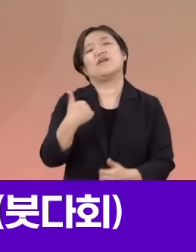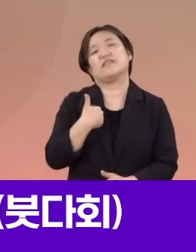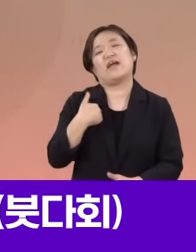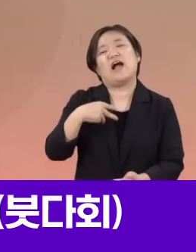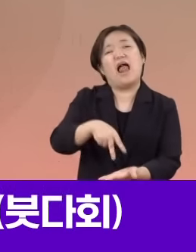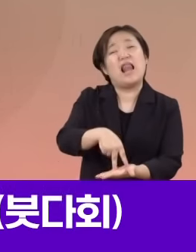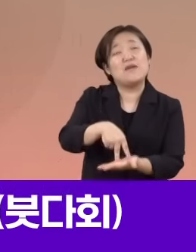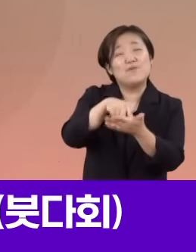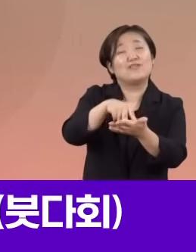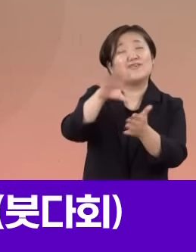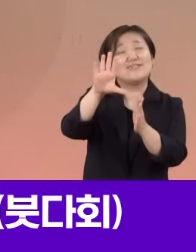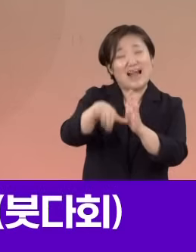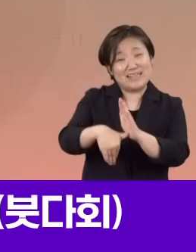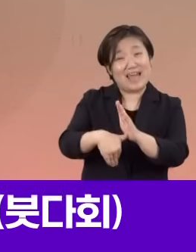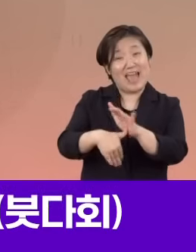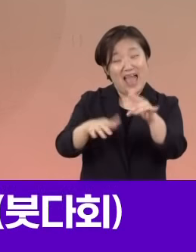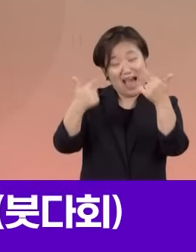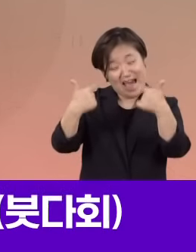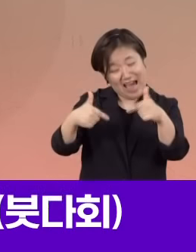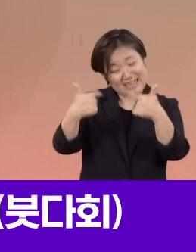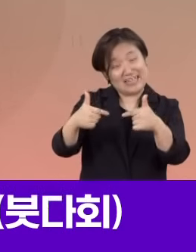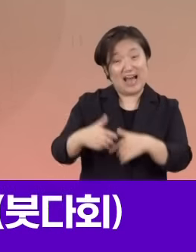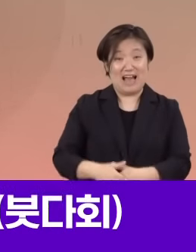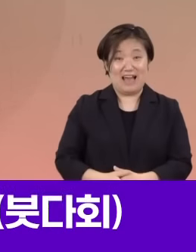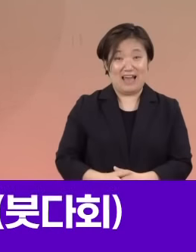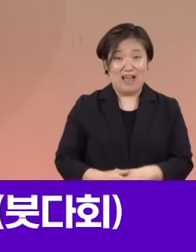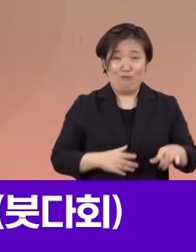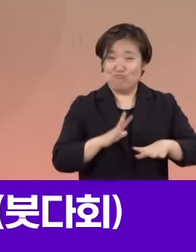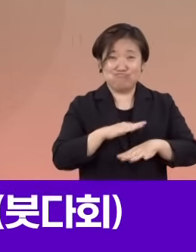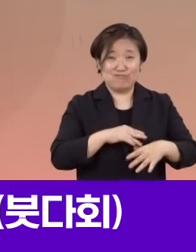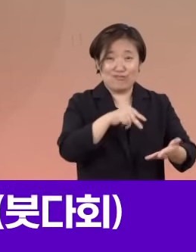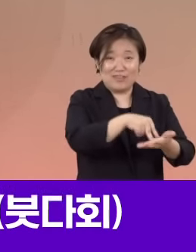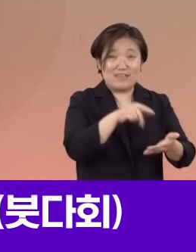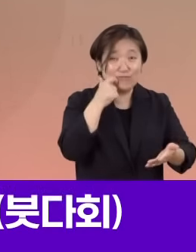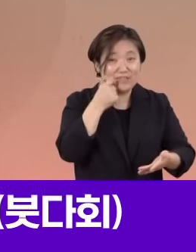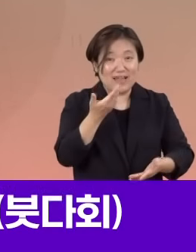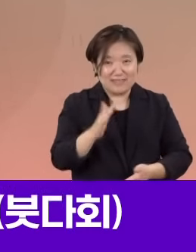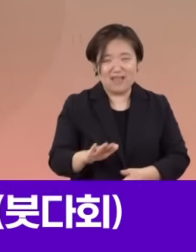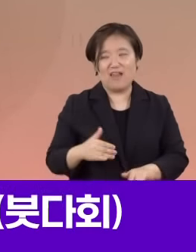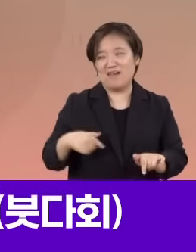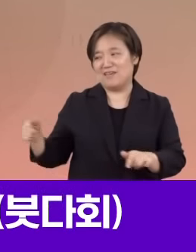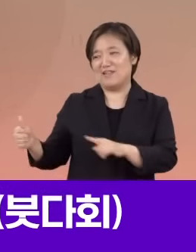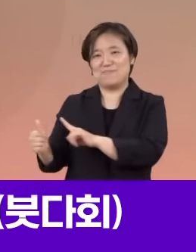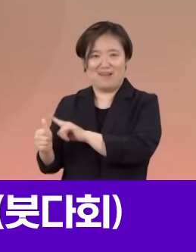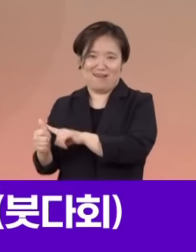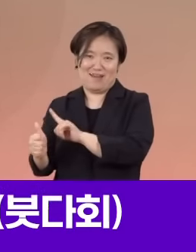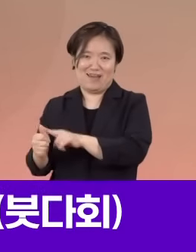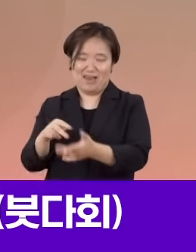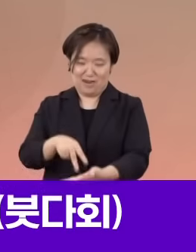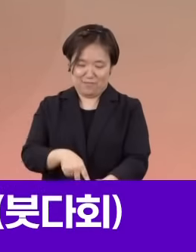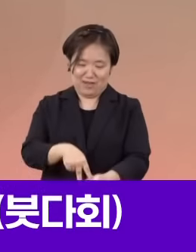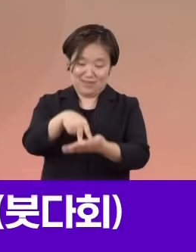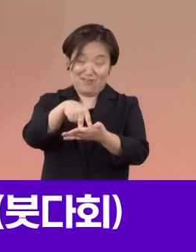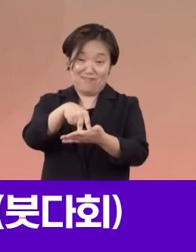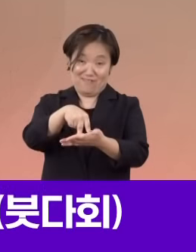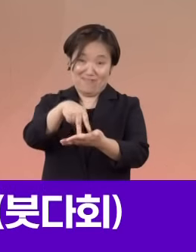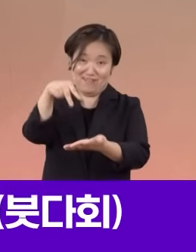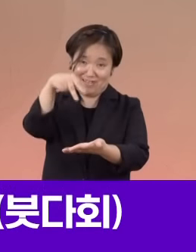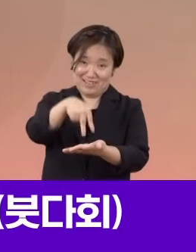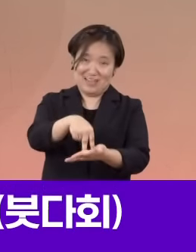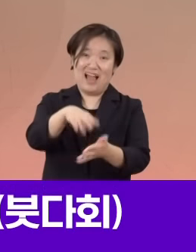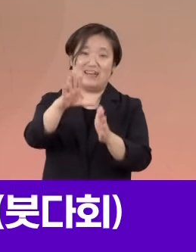때마다 야 우리 같은 그 엘리베이터 어떻게 또 타겠어요 근데 그뒤로 그 엘리베이터를